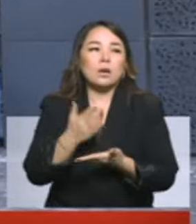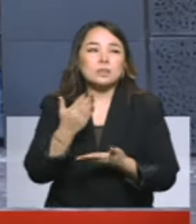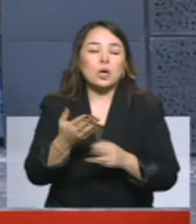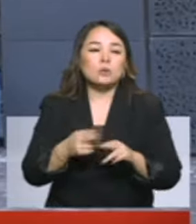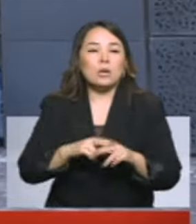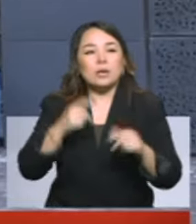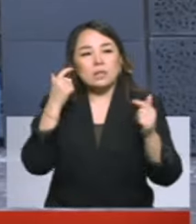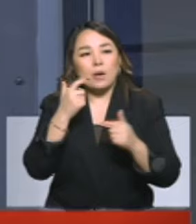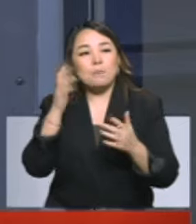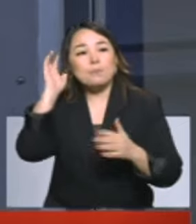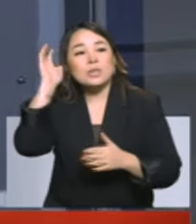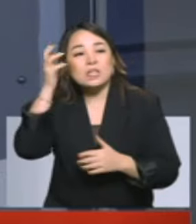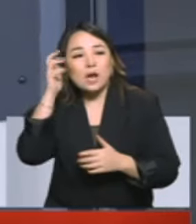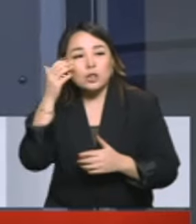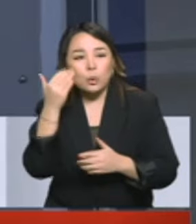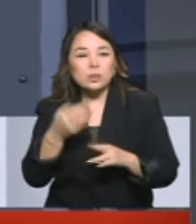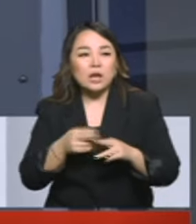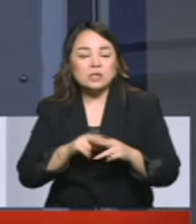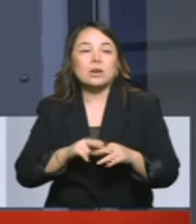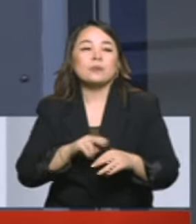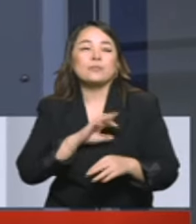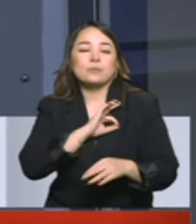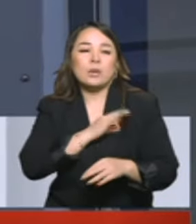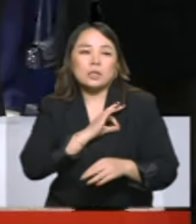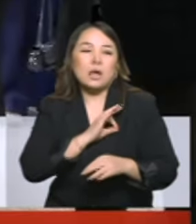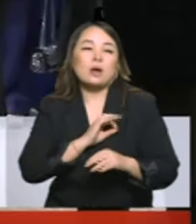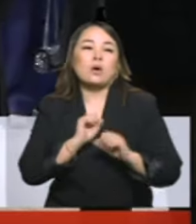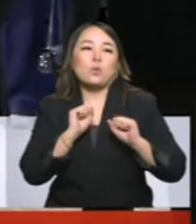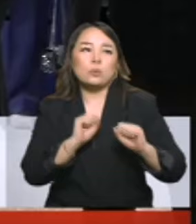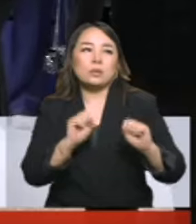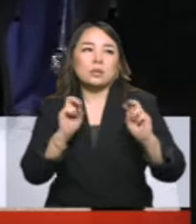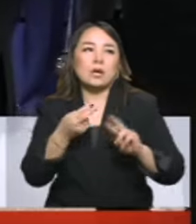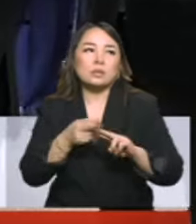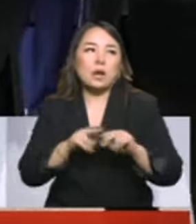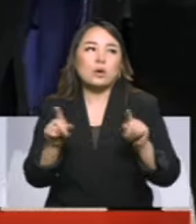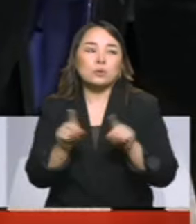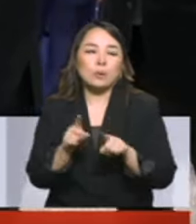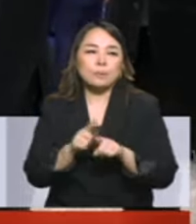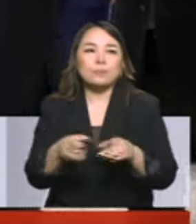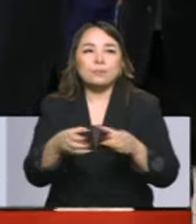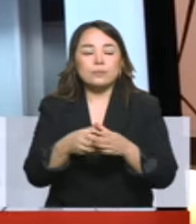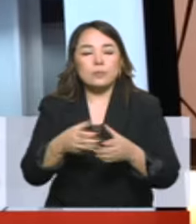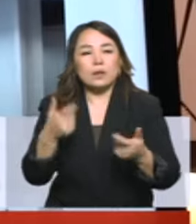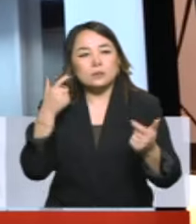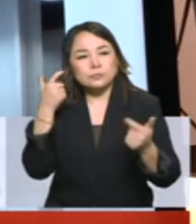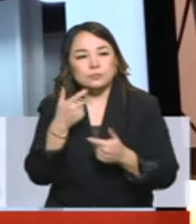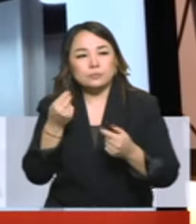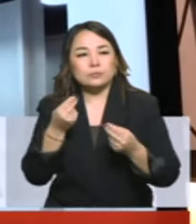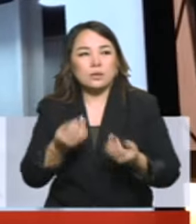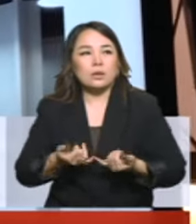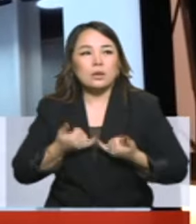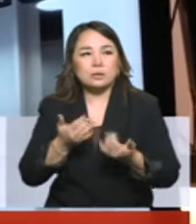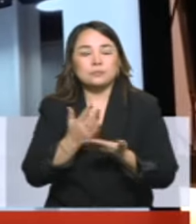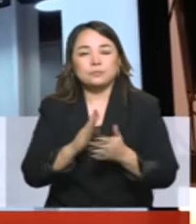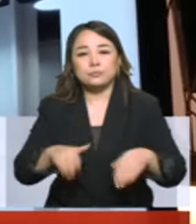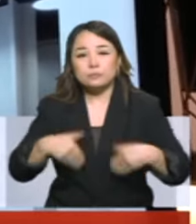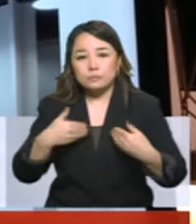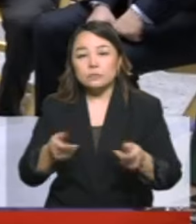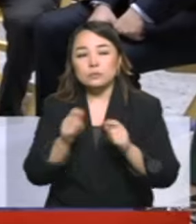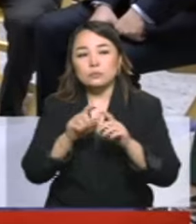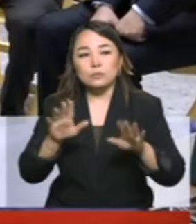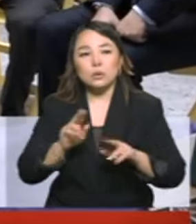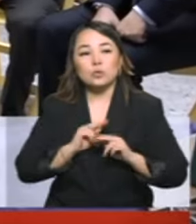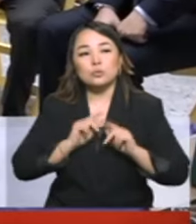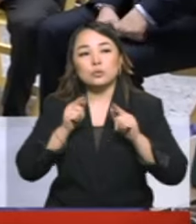оларға білікті психологиялық және заңгерлік қолдау мен қаржылық сауаттылық бойынша кеңестер беріледі. Тіпті жұмысқа орналасуға көмек